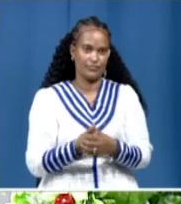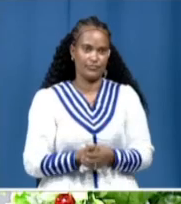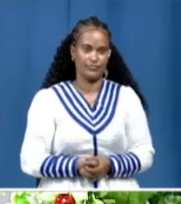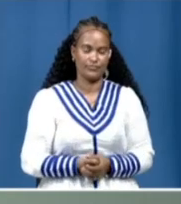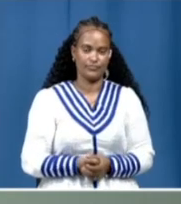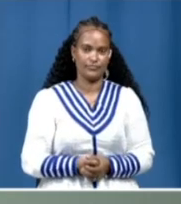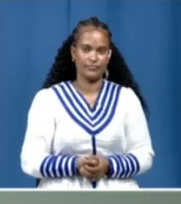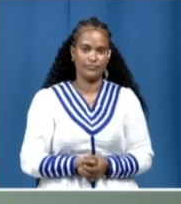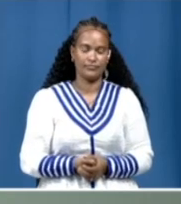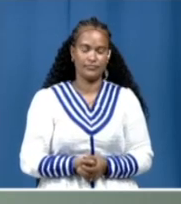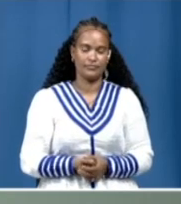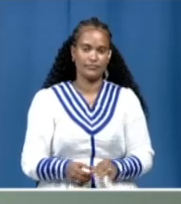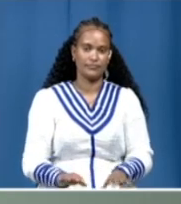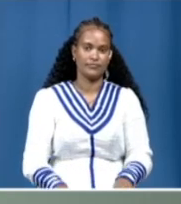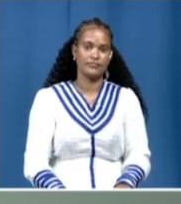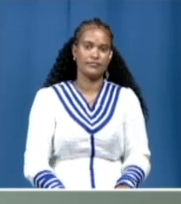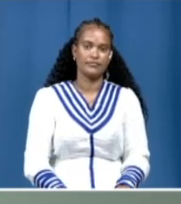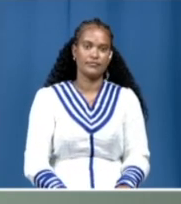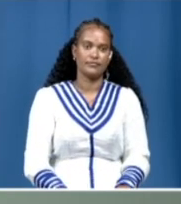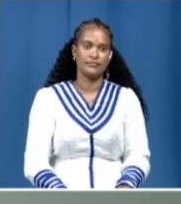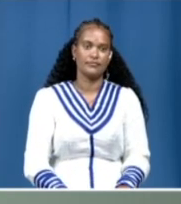ኣሎ።